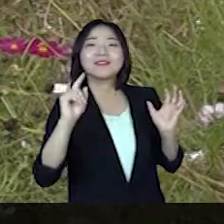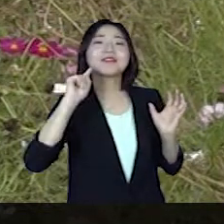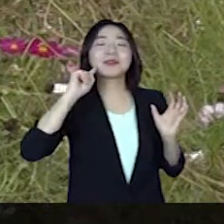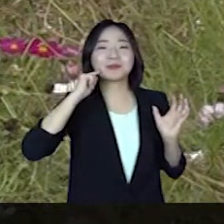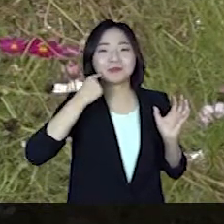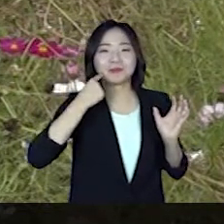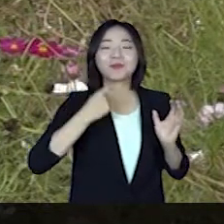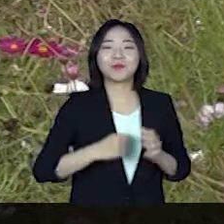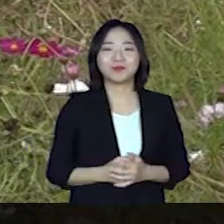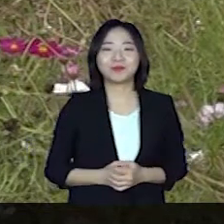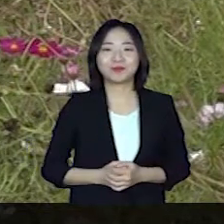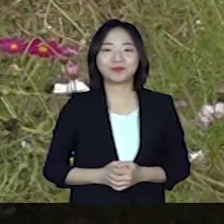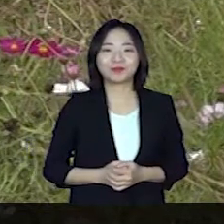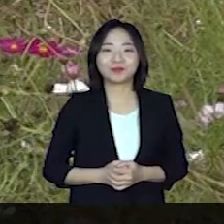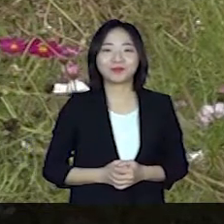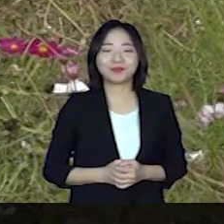있습니다.